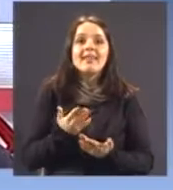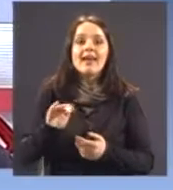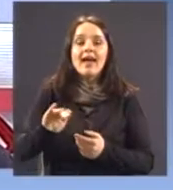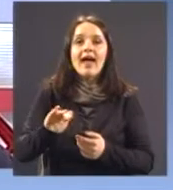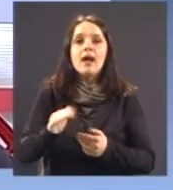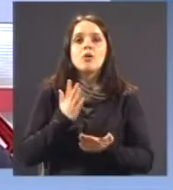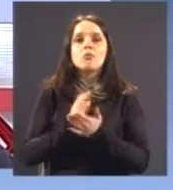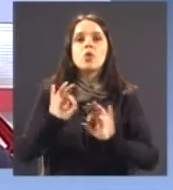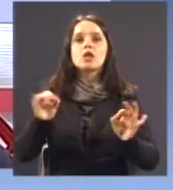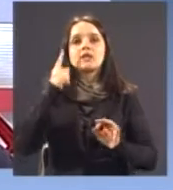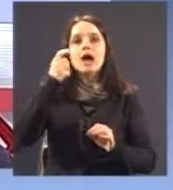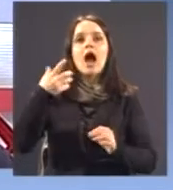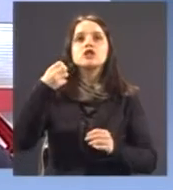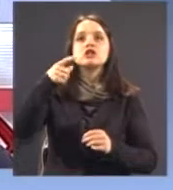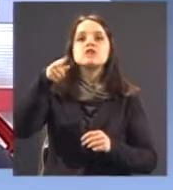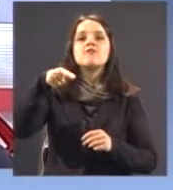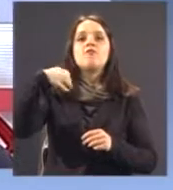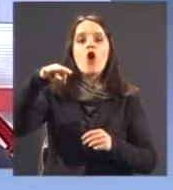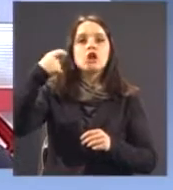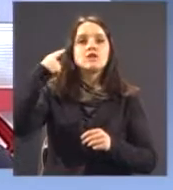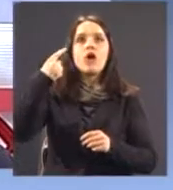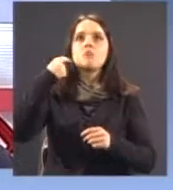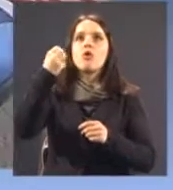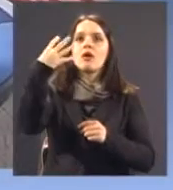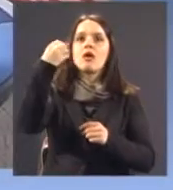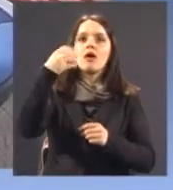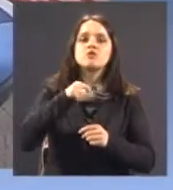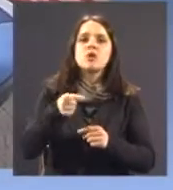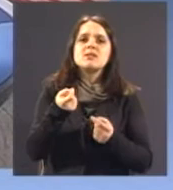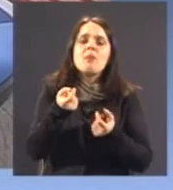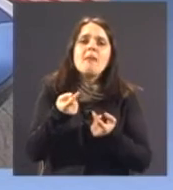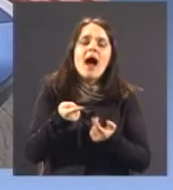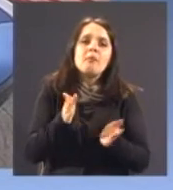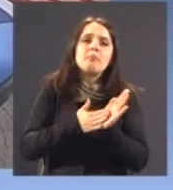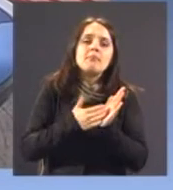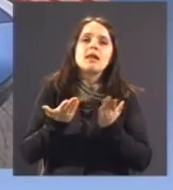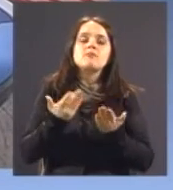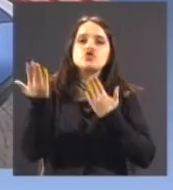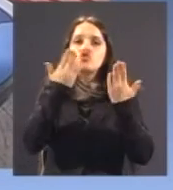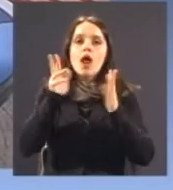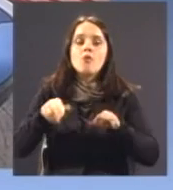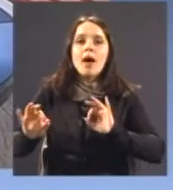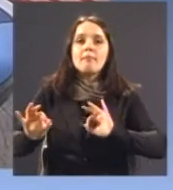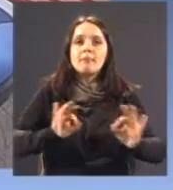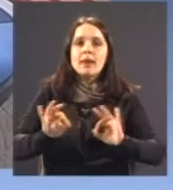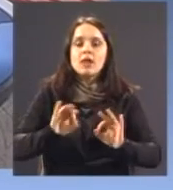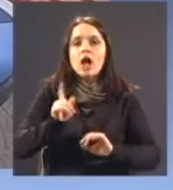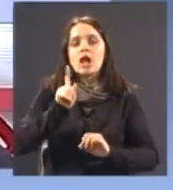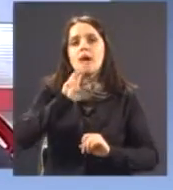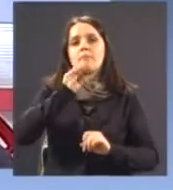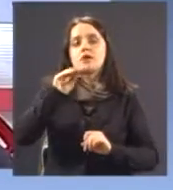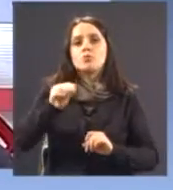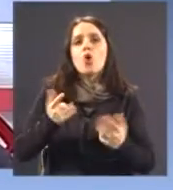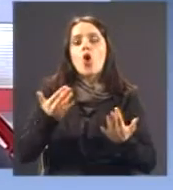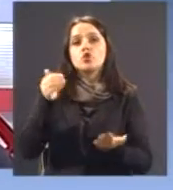zazvonilo. Pa recimo taj neki blink da bude u razredu. To je samo mali primjer gdje bi se škola mogla pripremiti. A da ne pričam